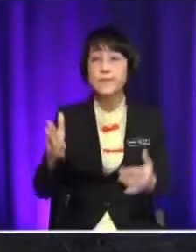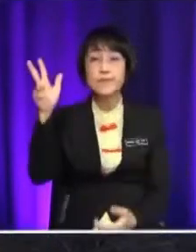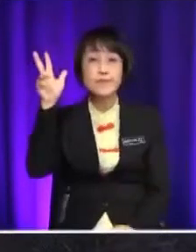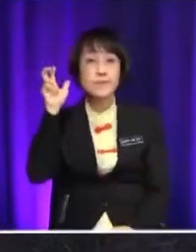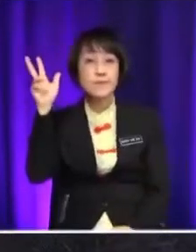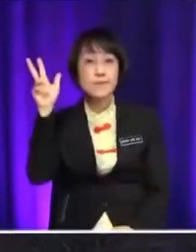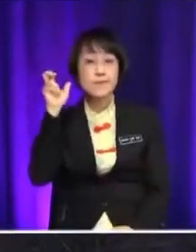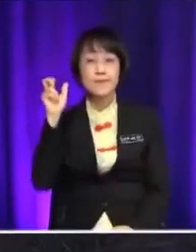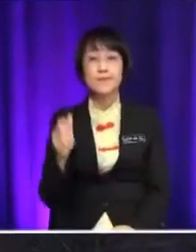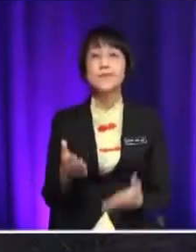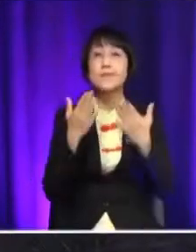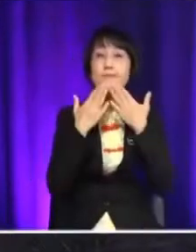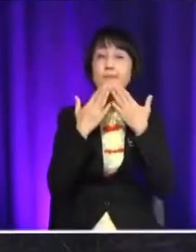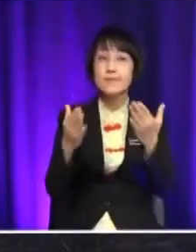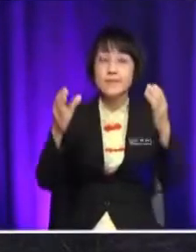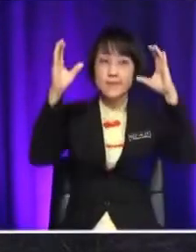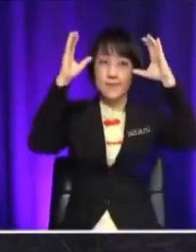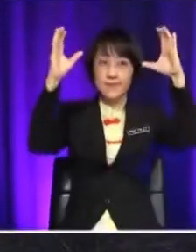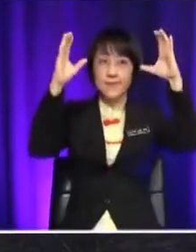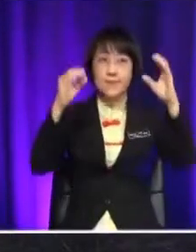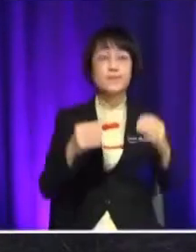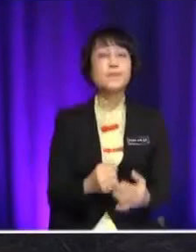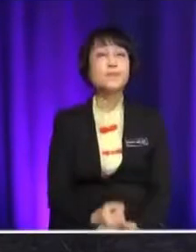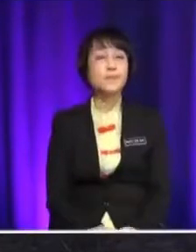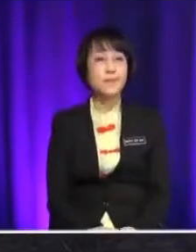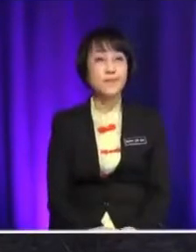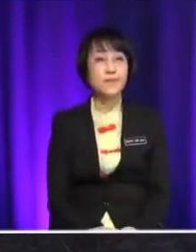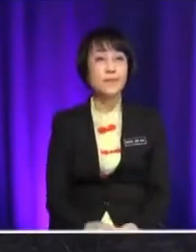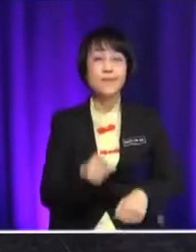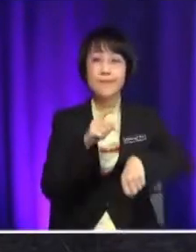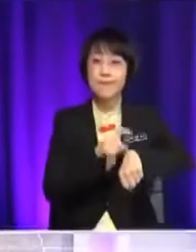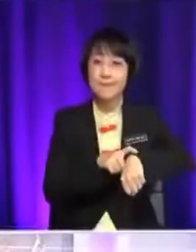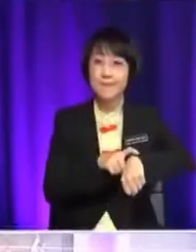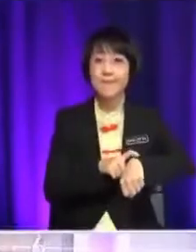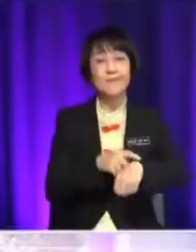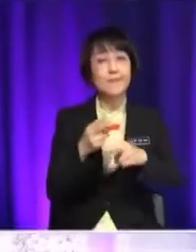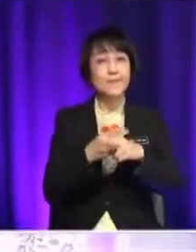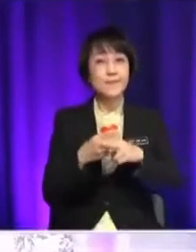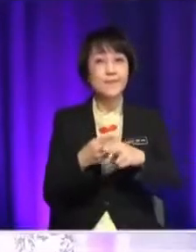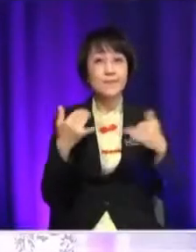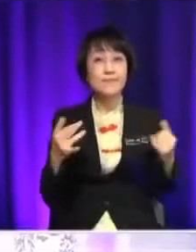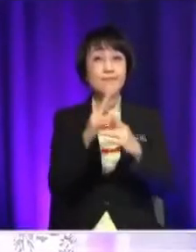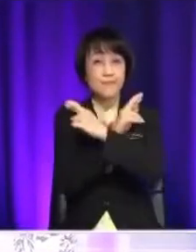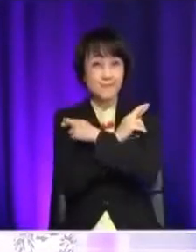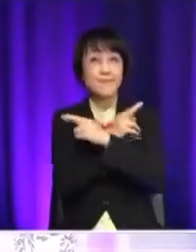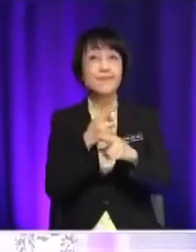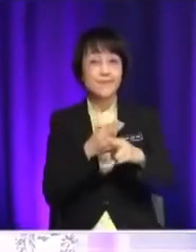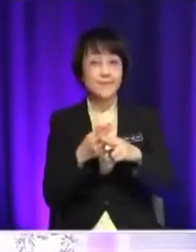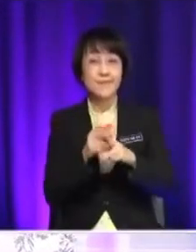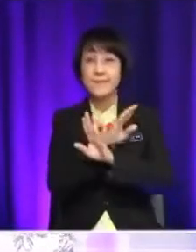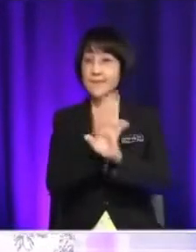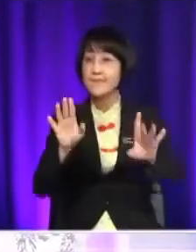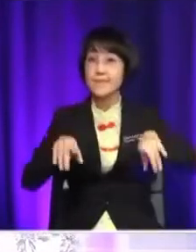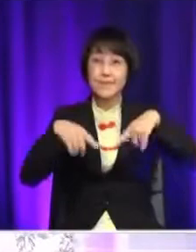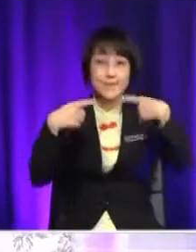cikgu. Kita nak dengar banyak lagi dari cikgu tetapi kita kekurangan waktu. Kita berhenti berat seketika cikgu. Kita kembali boleh selepas ini. Anda di rumah jangan